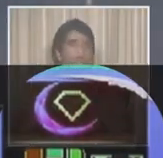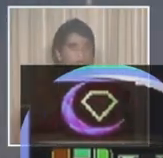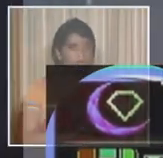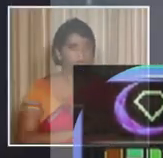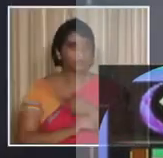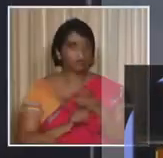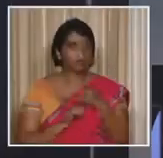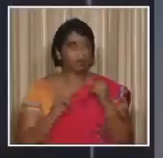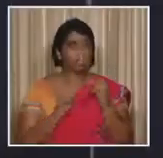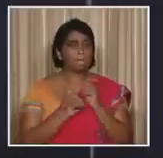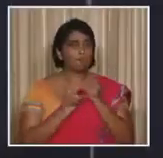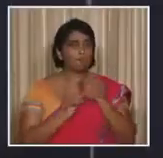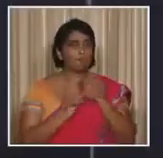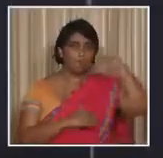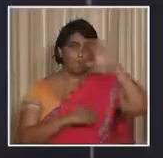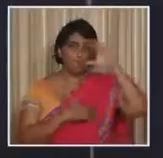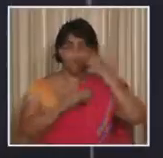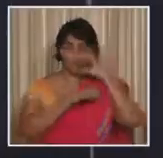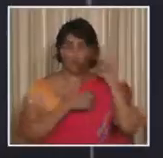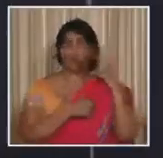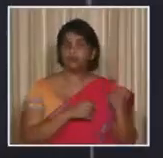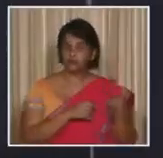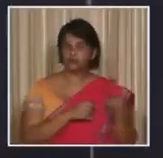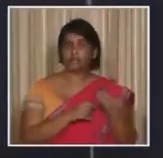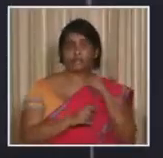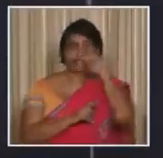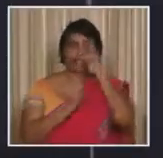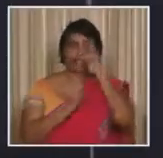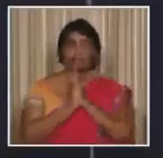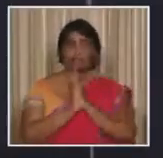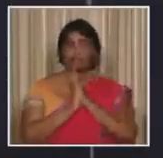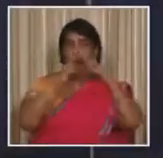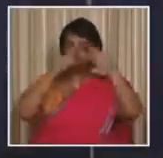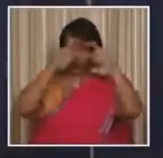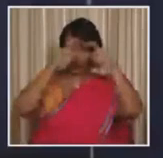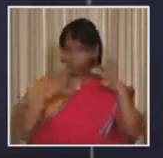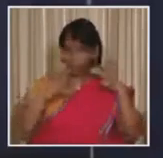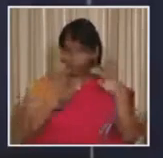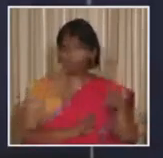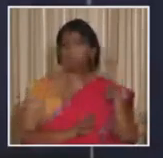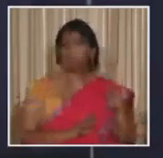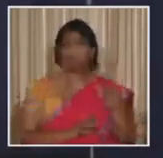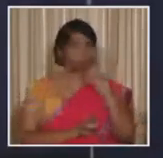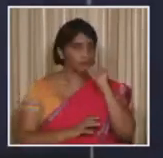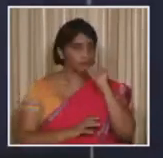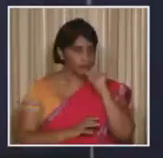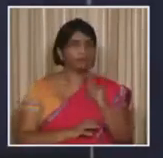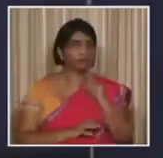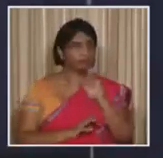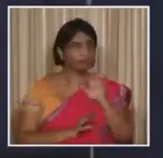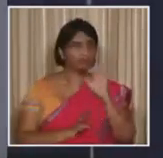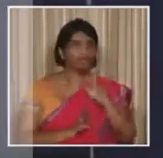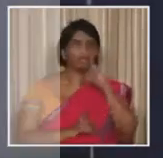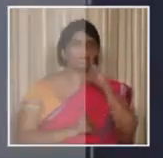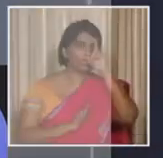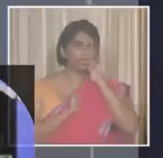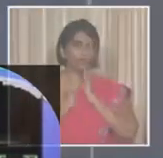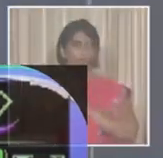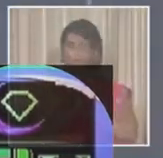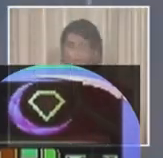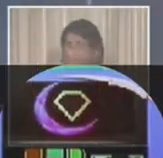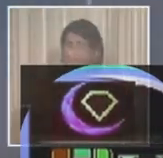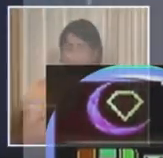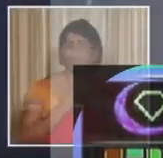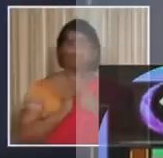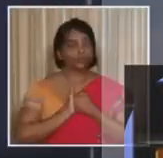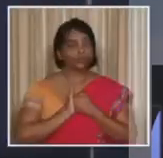ஐகன அப்படி அத்தவசியம் லஜ்ஜாவீது மே வடுநங்கல புராவித்யாஸ்தானிய சிவதேவி அங்கே கோவிலக் தீர்வா கேள